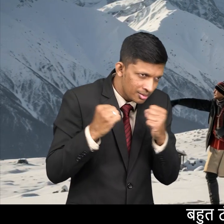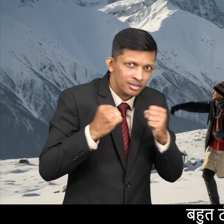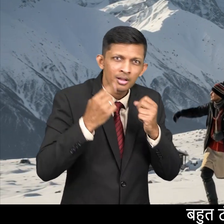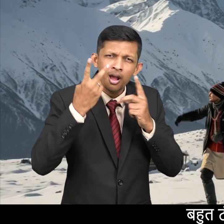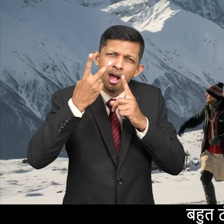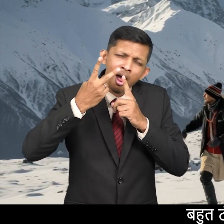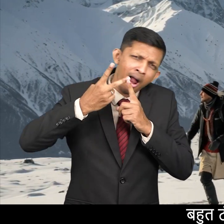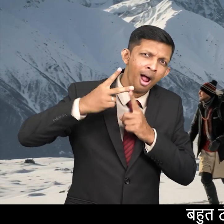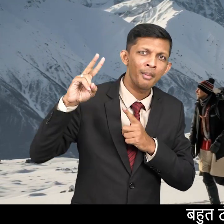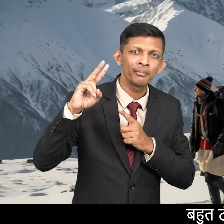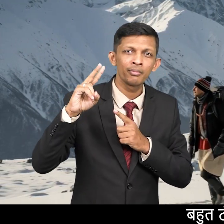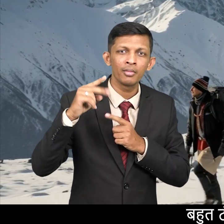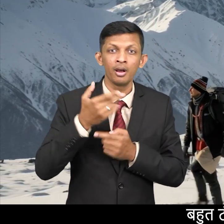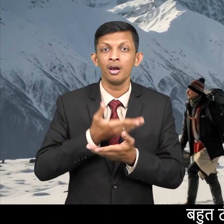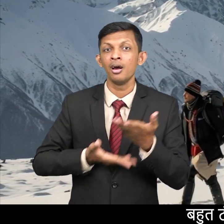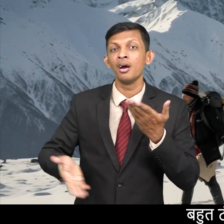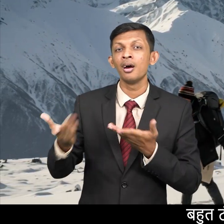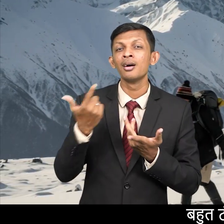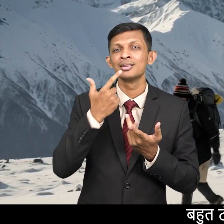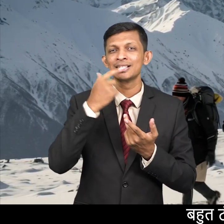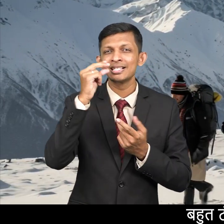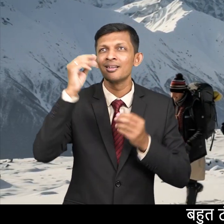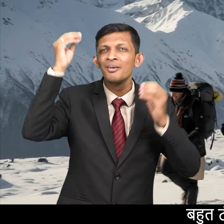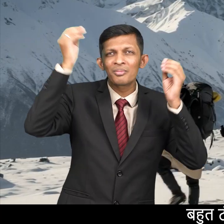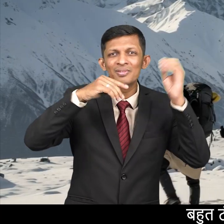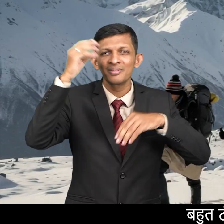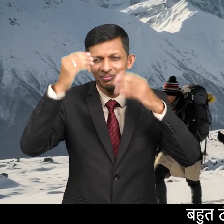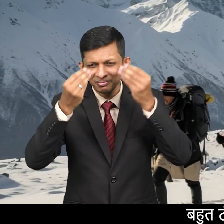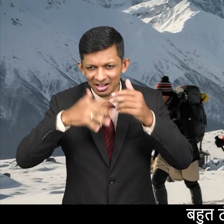बहुत ठंड है, हम बर्फीले हिमालय में हैं।